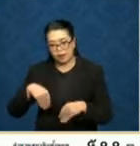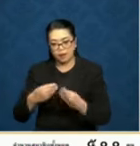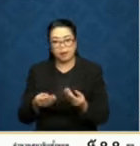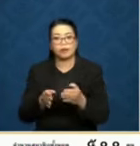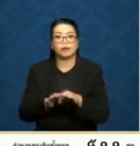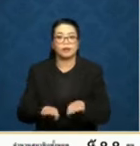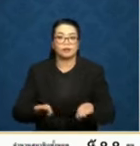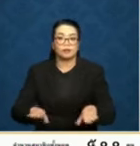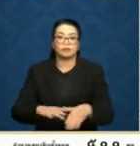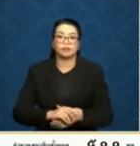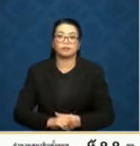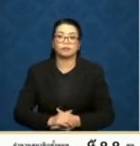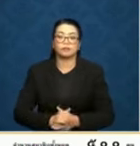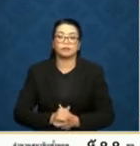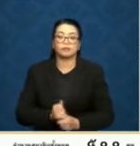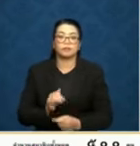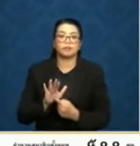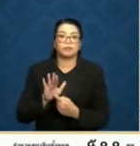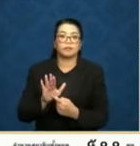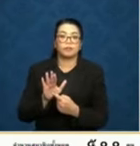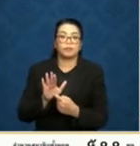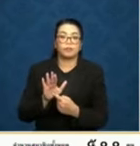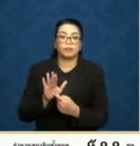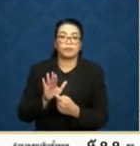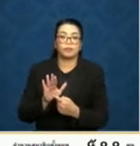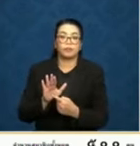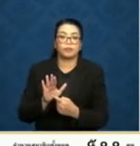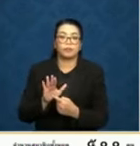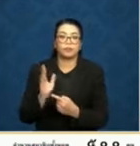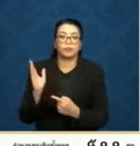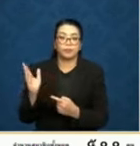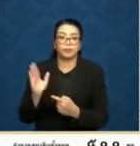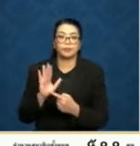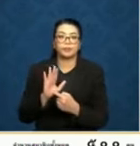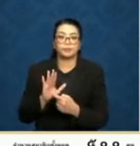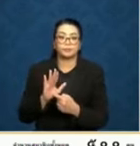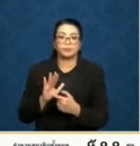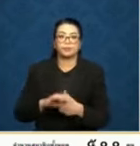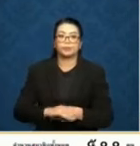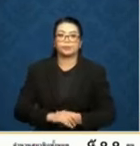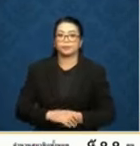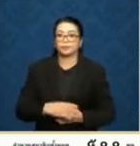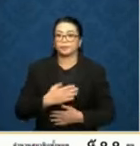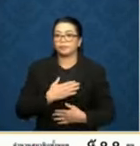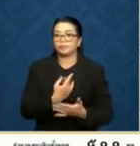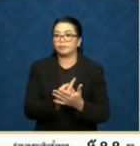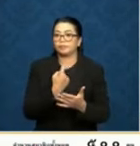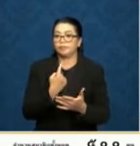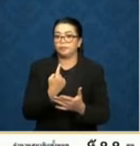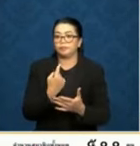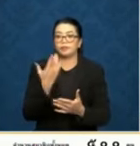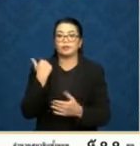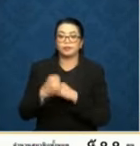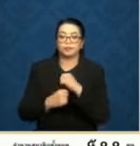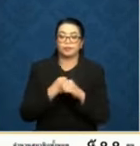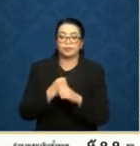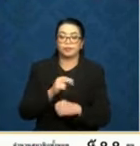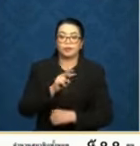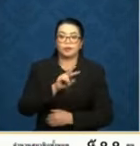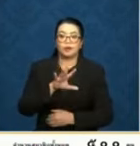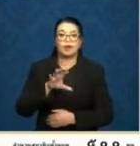ประเทศชาติ ผมยกอย่างใหทประทานไดเหนตวภาพที่ชดเจนนะครัผมเป็ผู้แทนเที่ยแรกปี 2,15